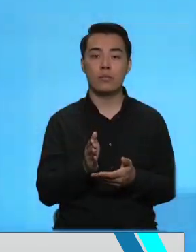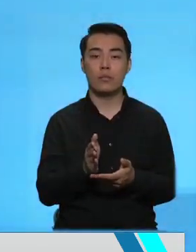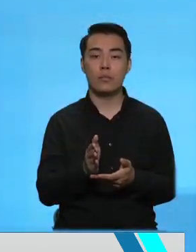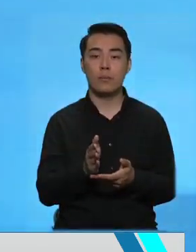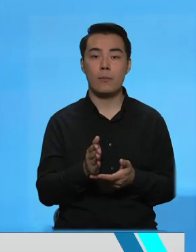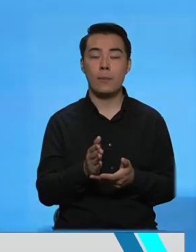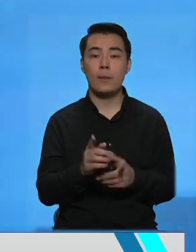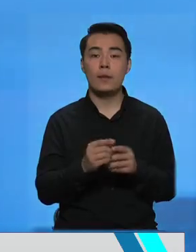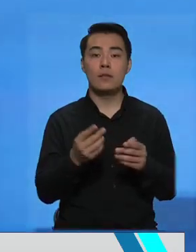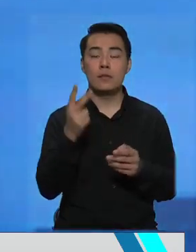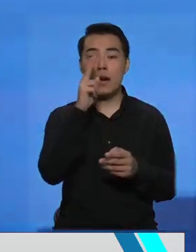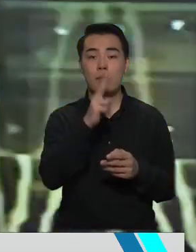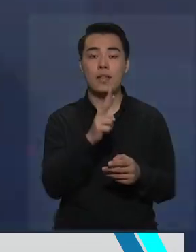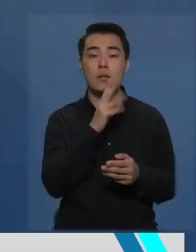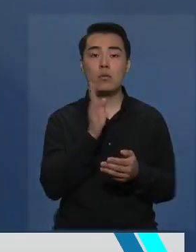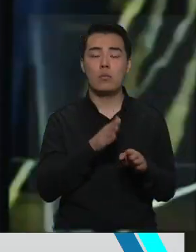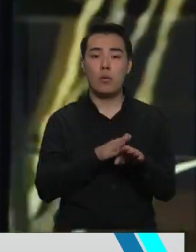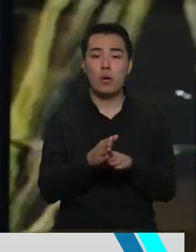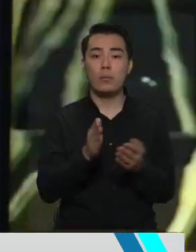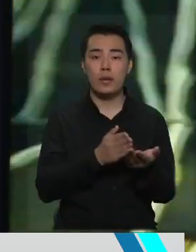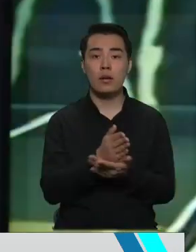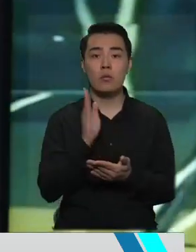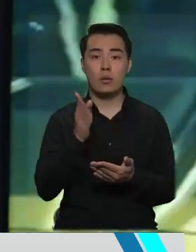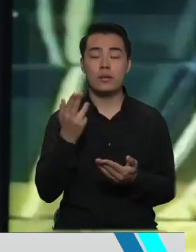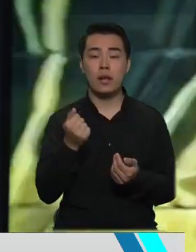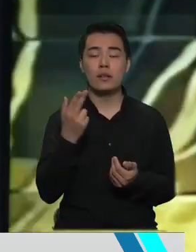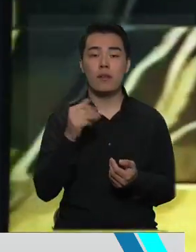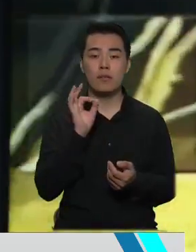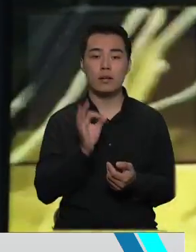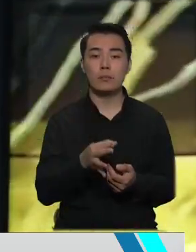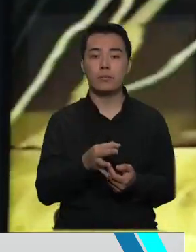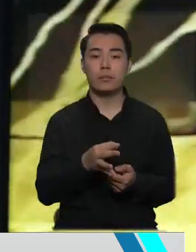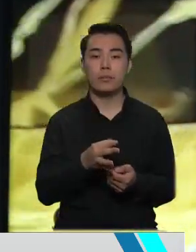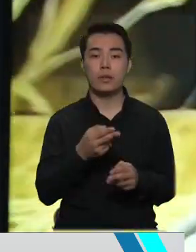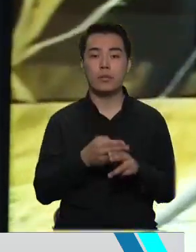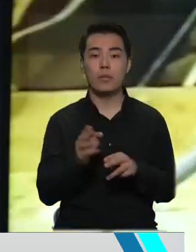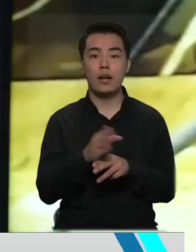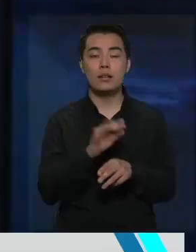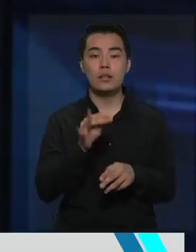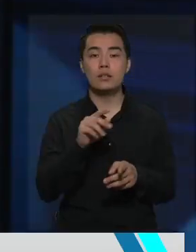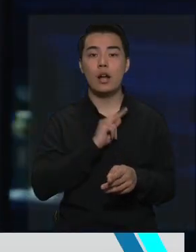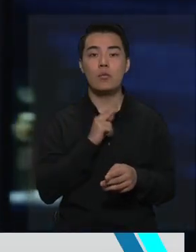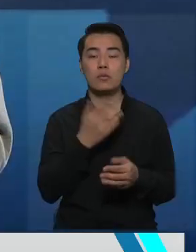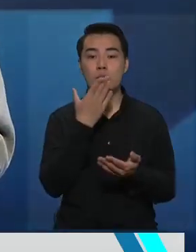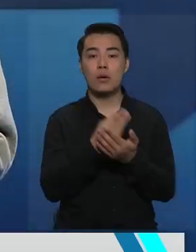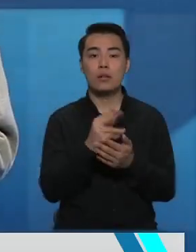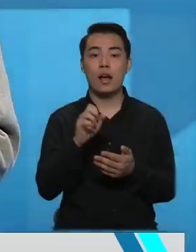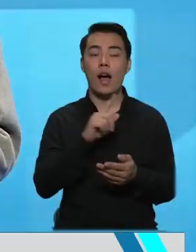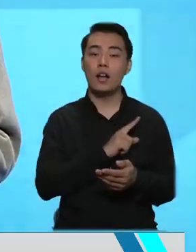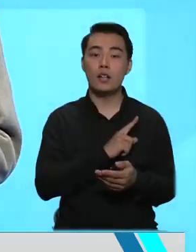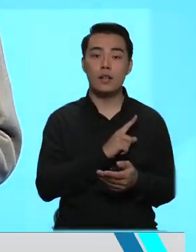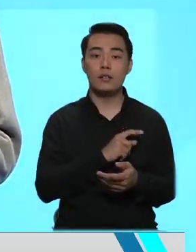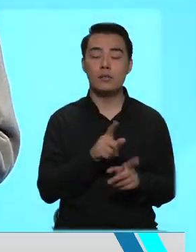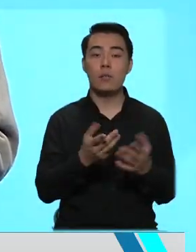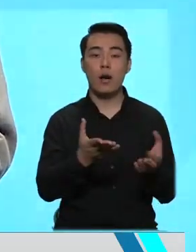несколько месяцев у вас будет пилотный проект и пользователи которые оставили свои данные в листе ожидания